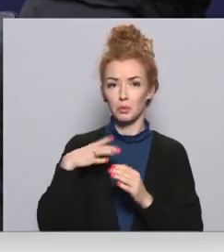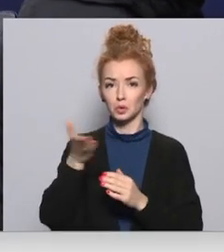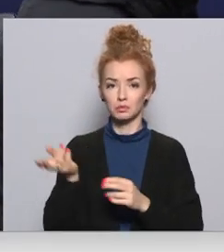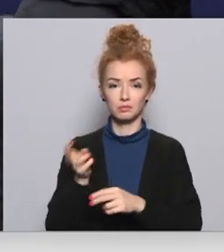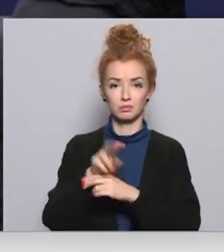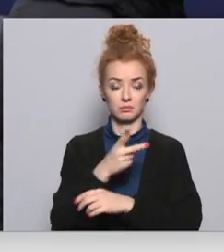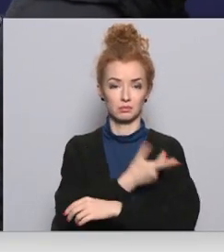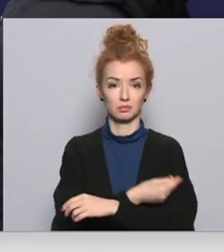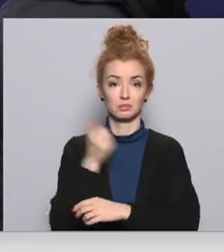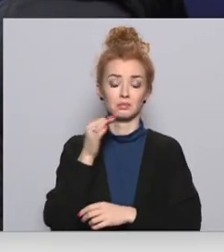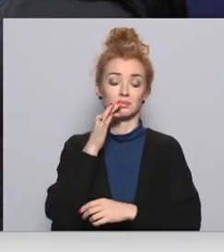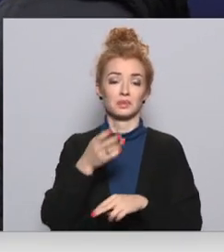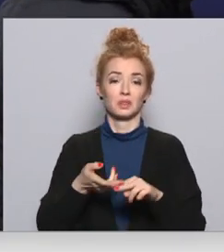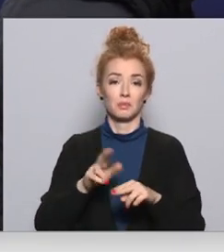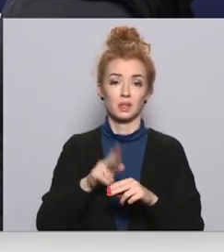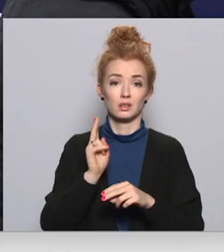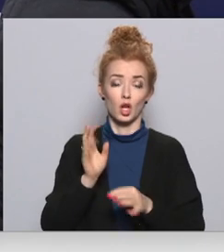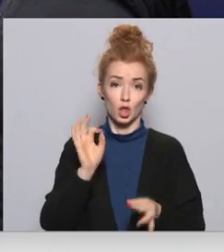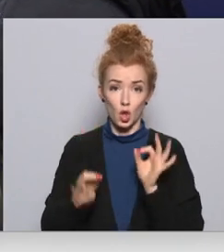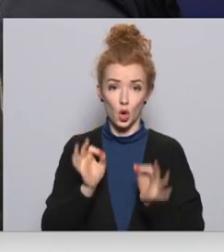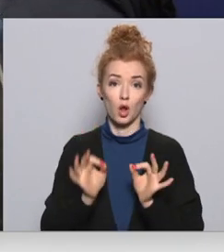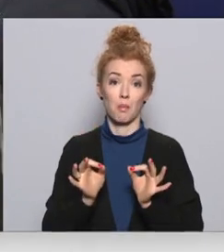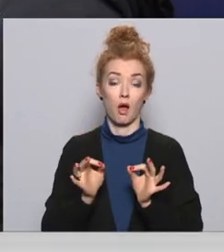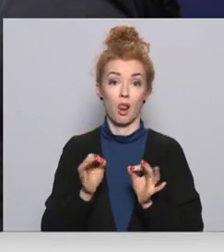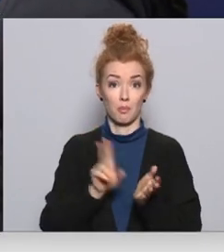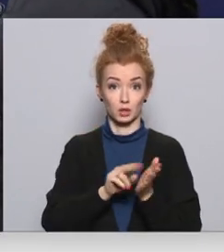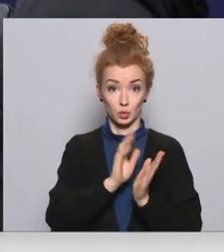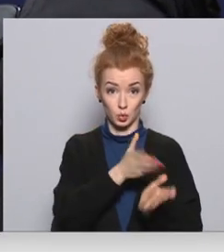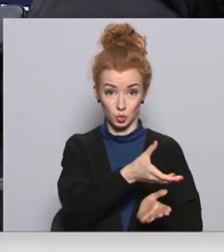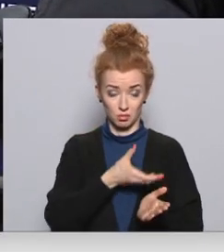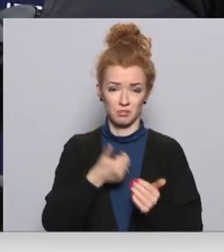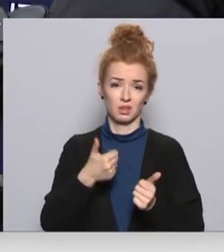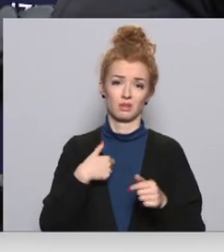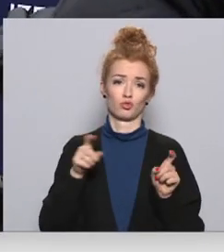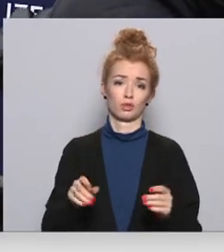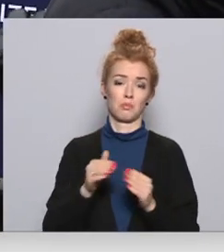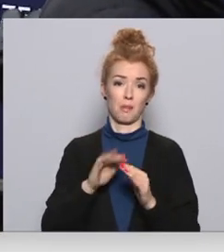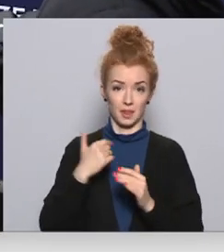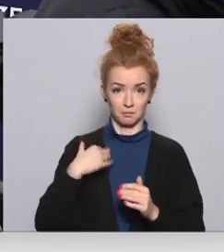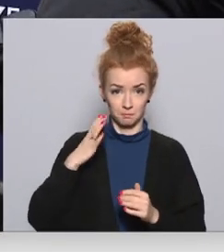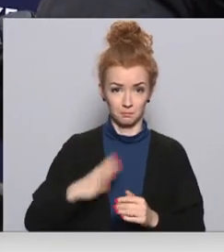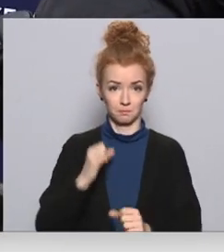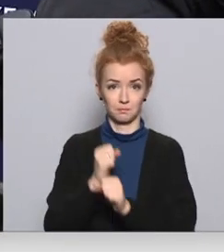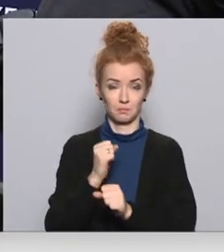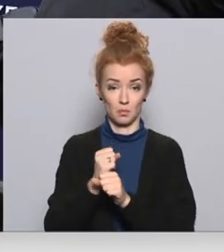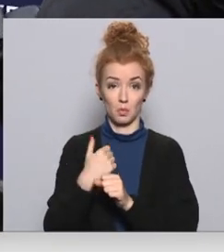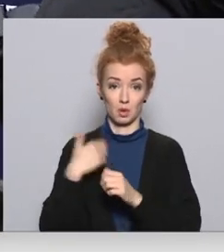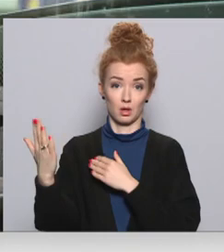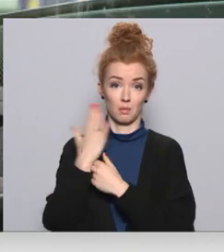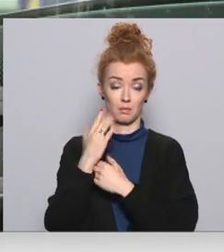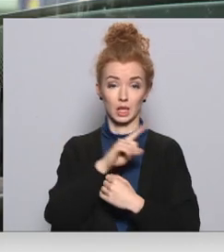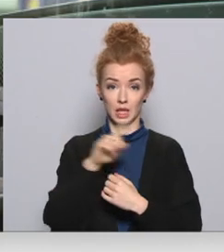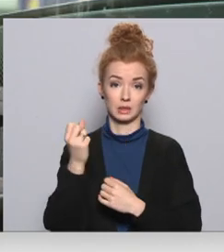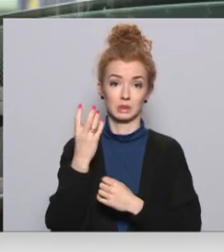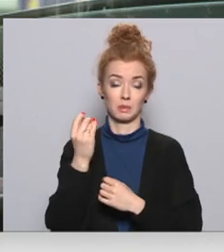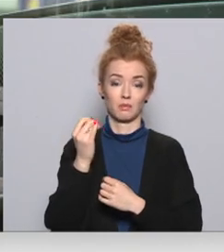vakcinēties? Tāpēc, ka būtu normāli pensijas, neiet. A tā man ir jāstrādā, man vienkārši pateica, ka līdz 15. man